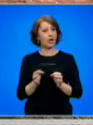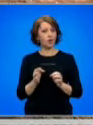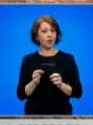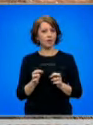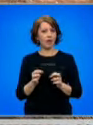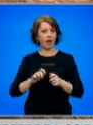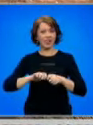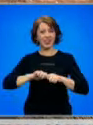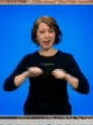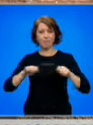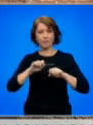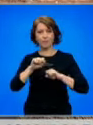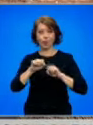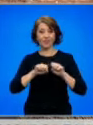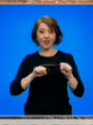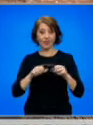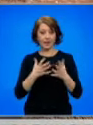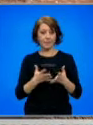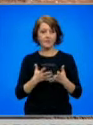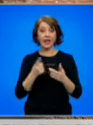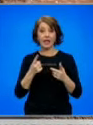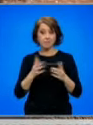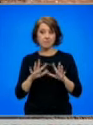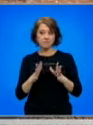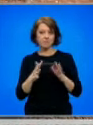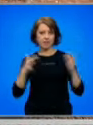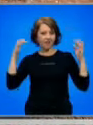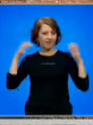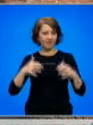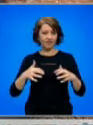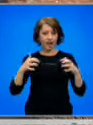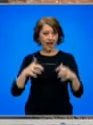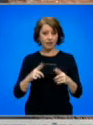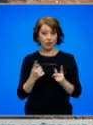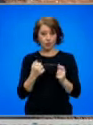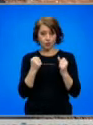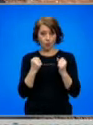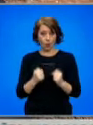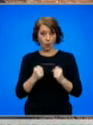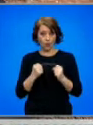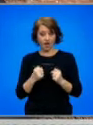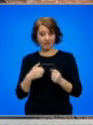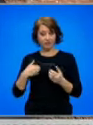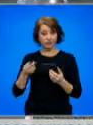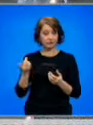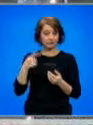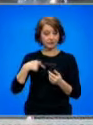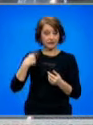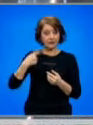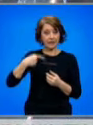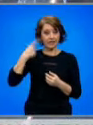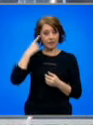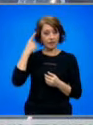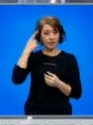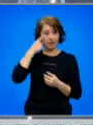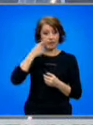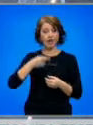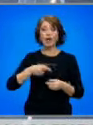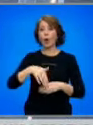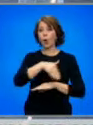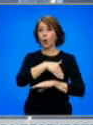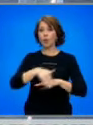и при едни сериозни валежи, каквито се очакват в идните дни, цялата улица може да се